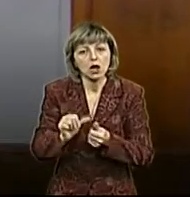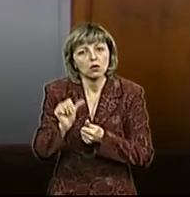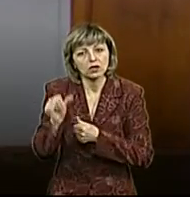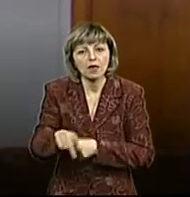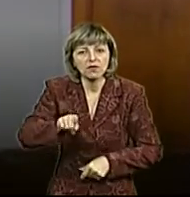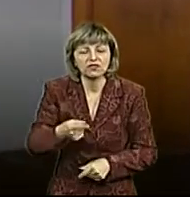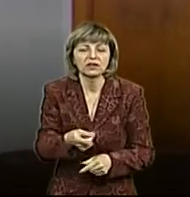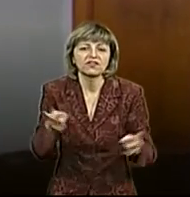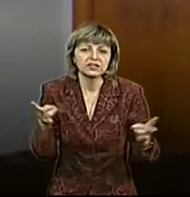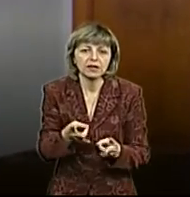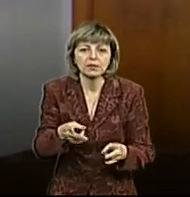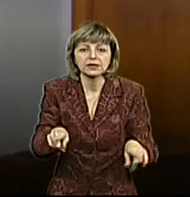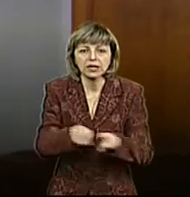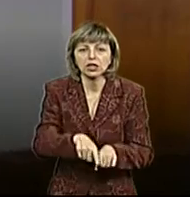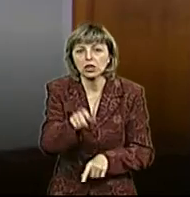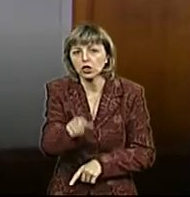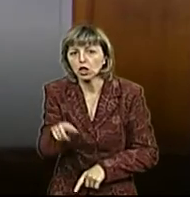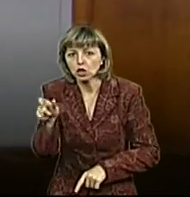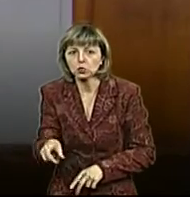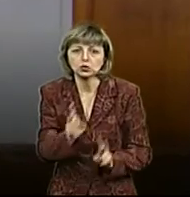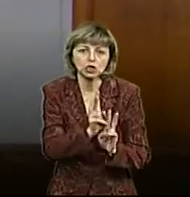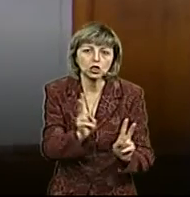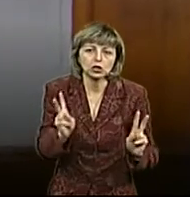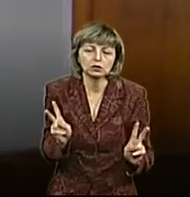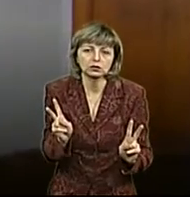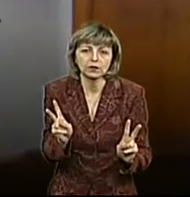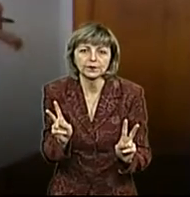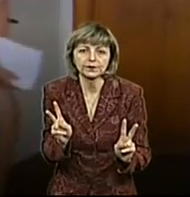певна категорія людей, скажімо так, з певним